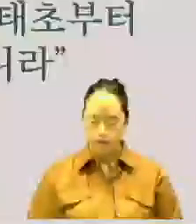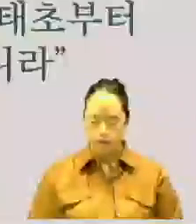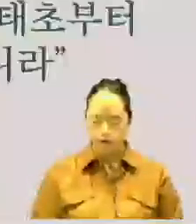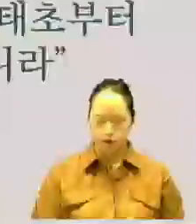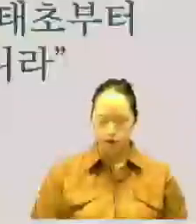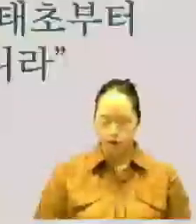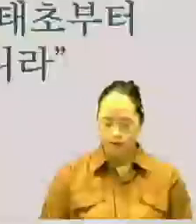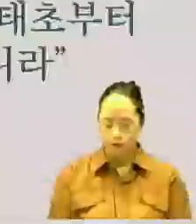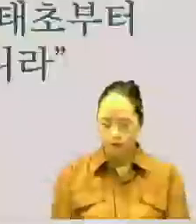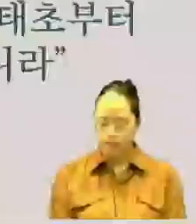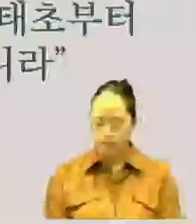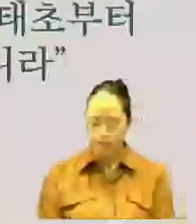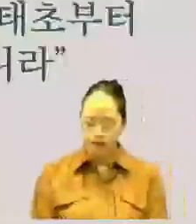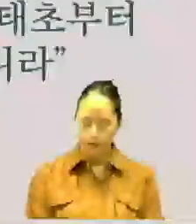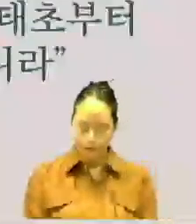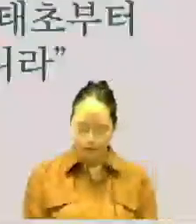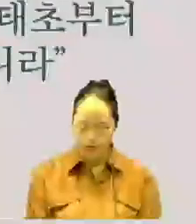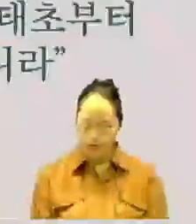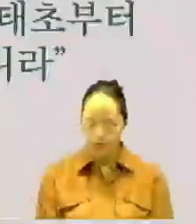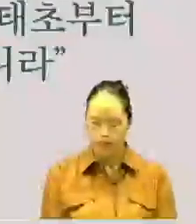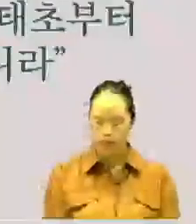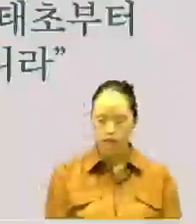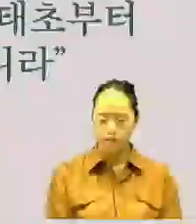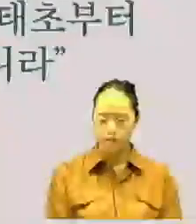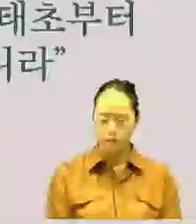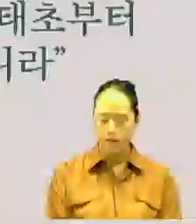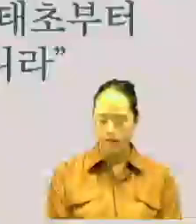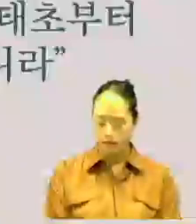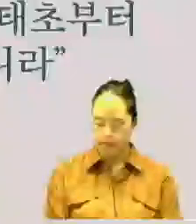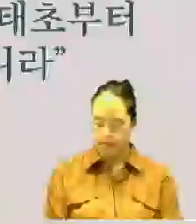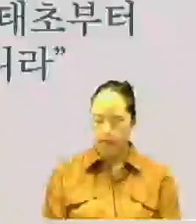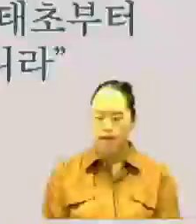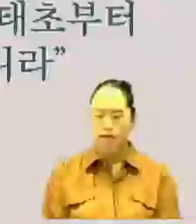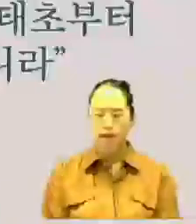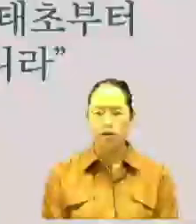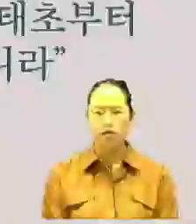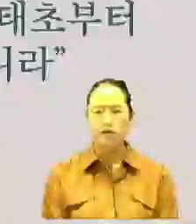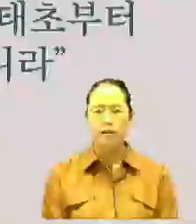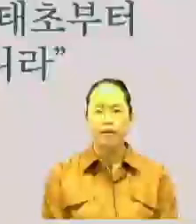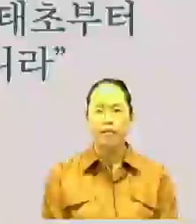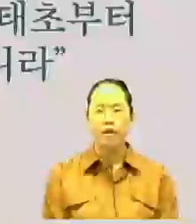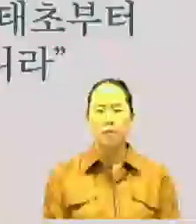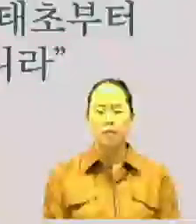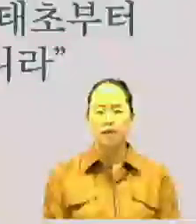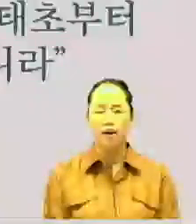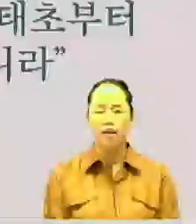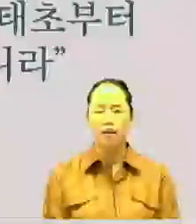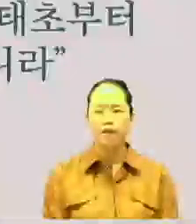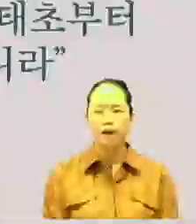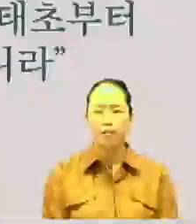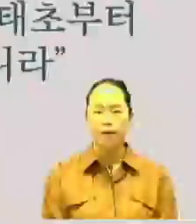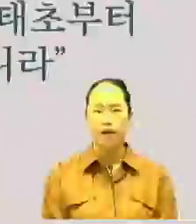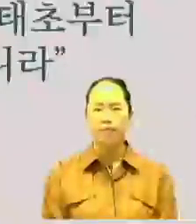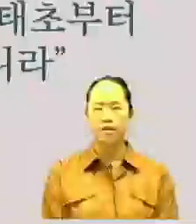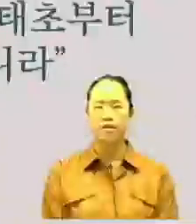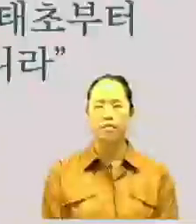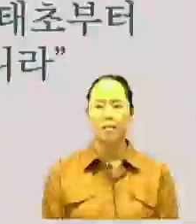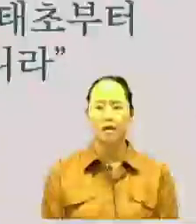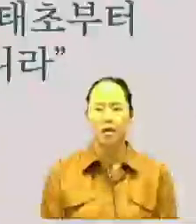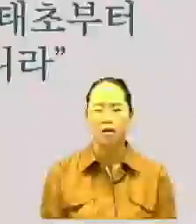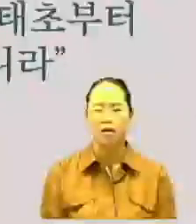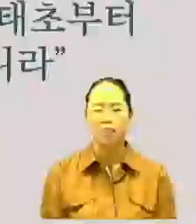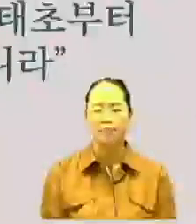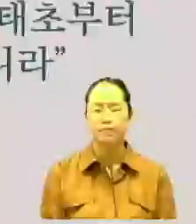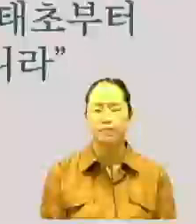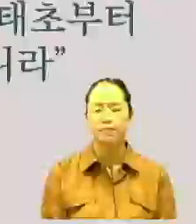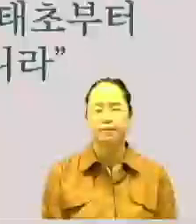所以这节经文的背景呢，就是以色列百姓犯罪，然后呢不顺从神的诫命，然后呢被